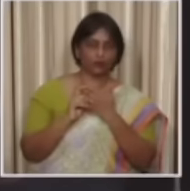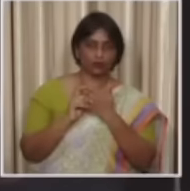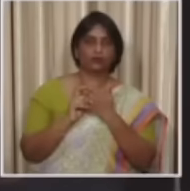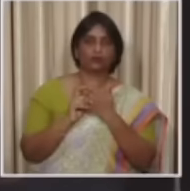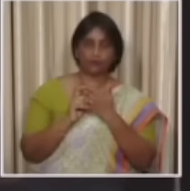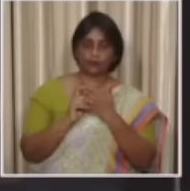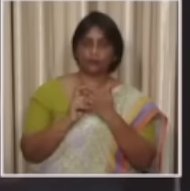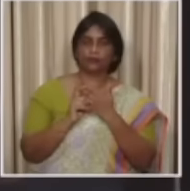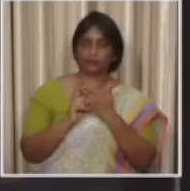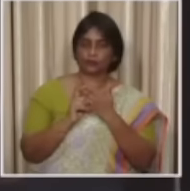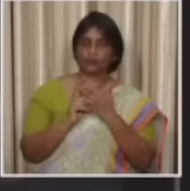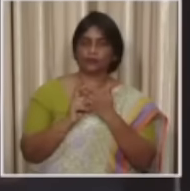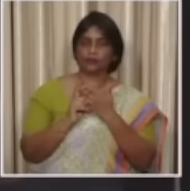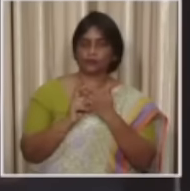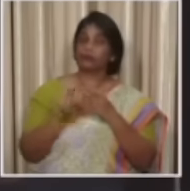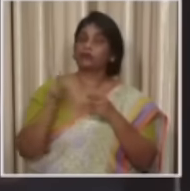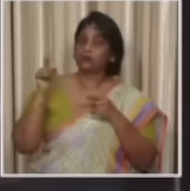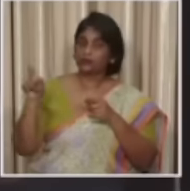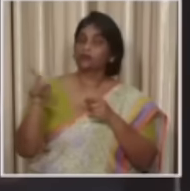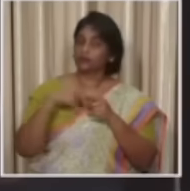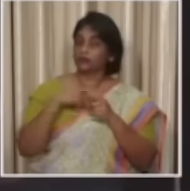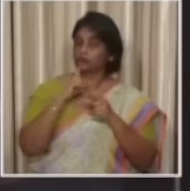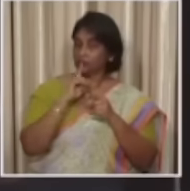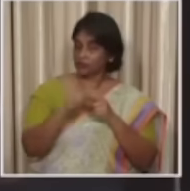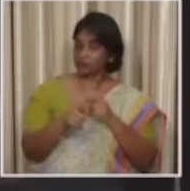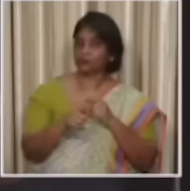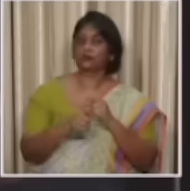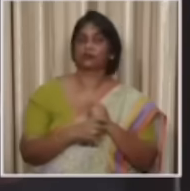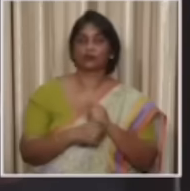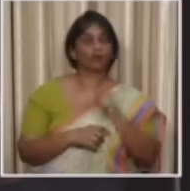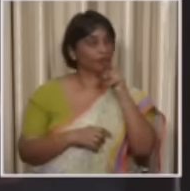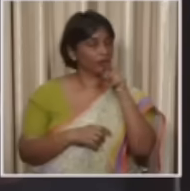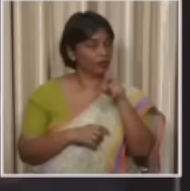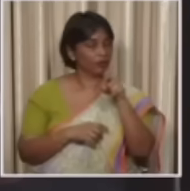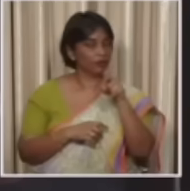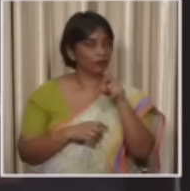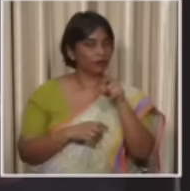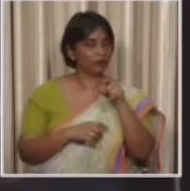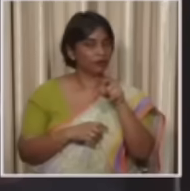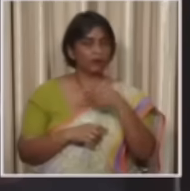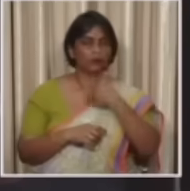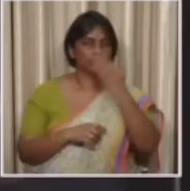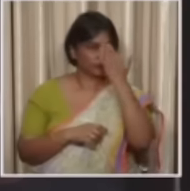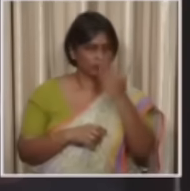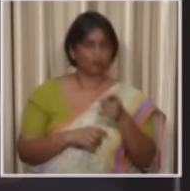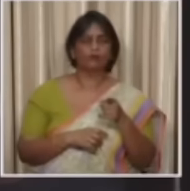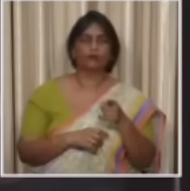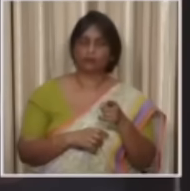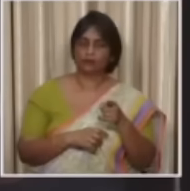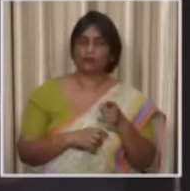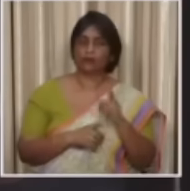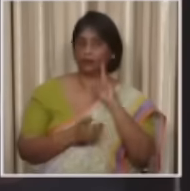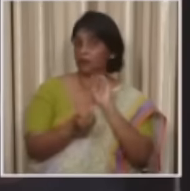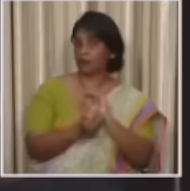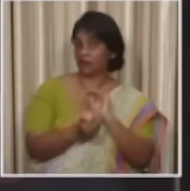හර්ෂා සිල්ලම එතුමා දන්නවා. ඉතින් එතුමාට මම කියන්නේ ඔබතුමා කරුණා කළා